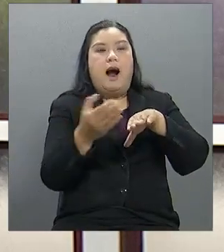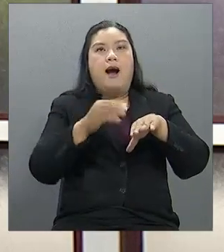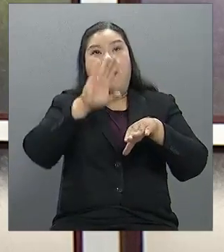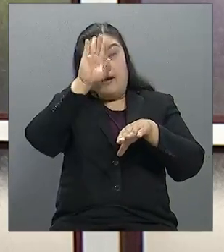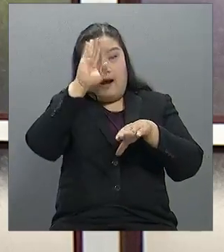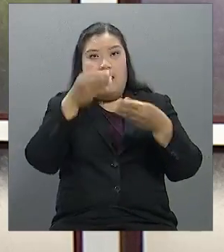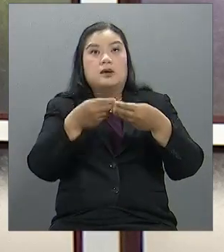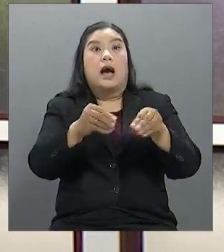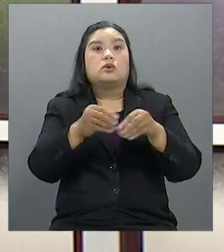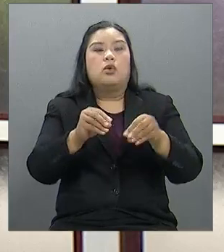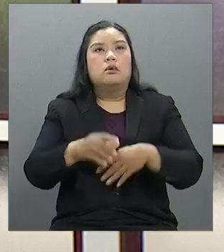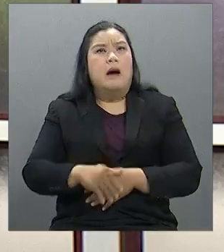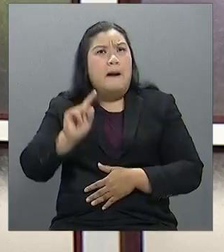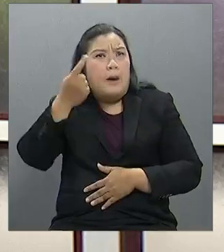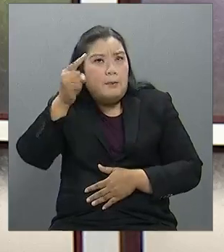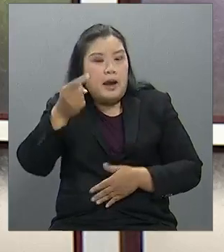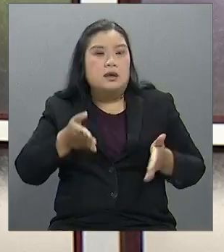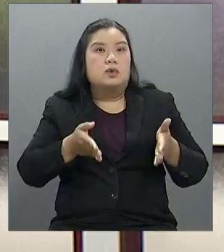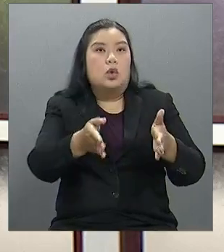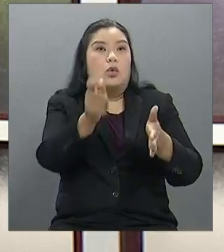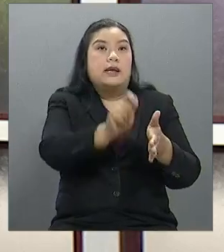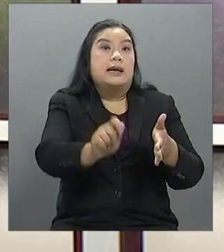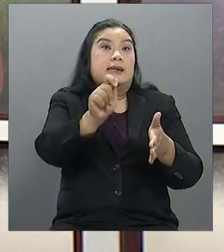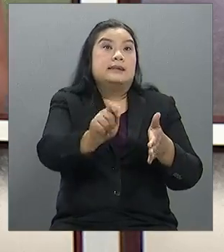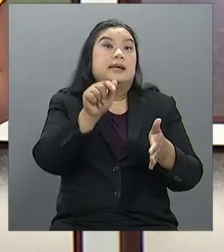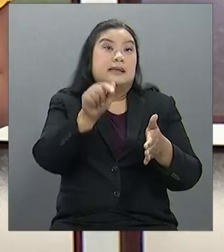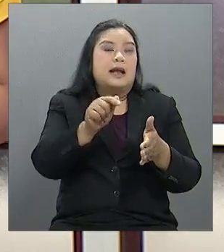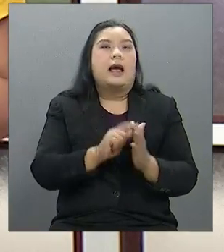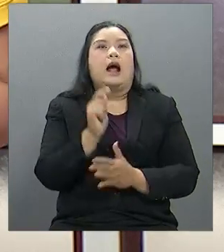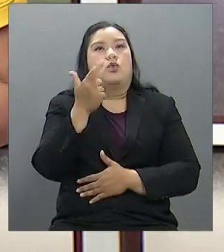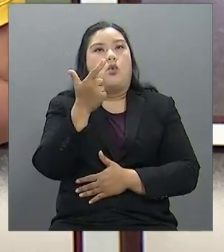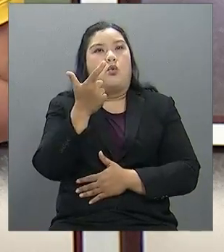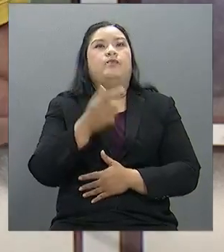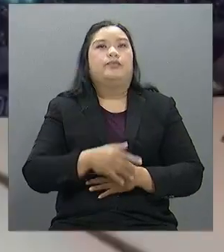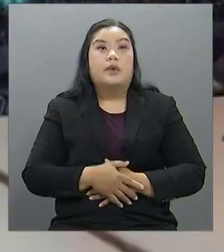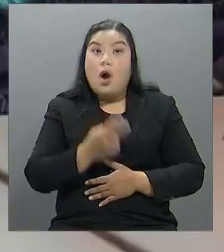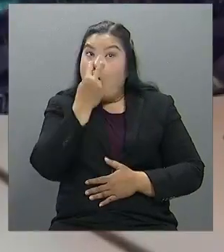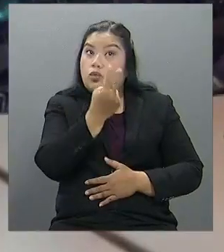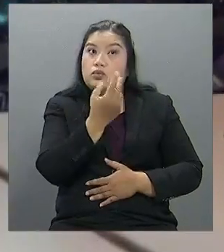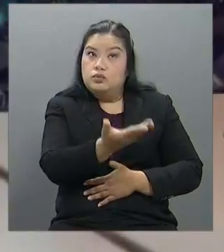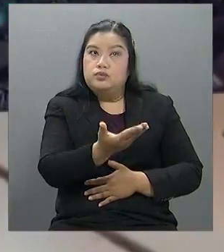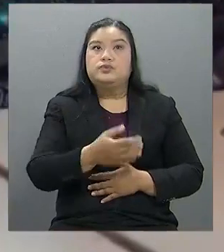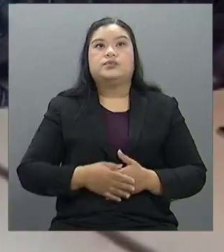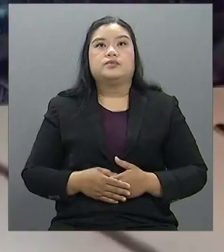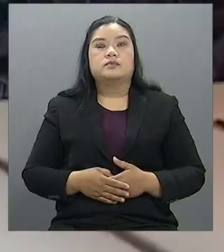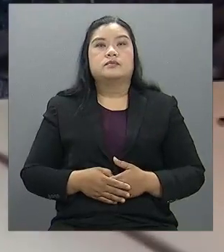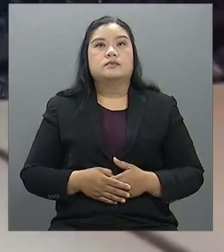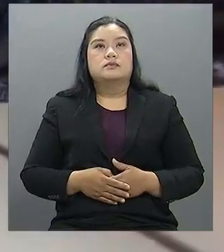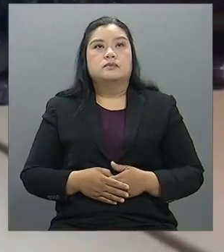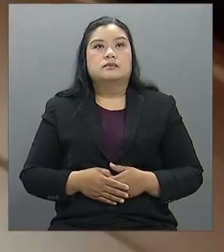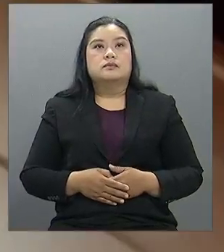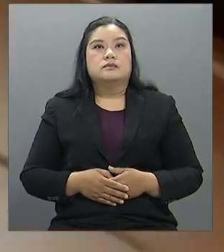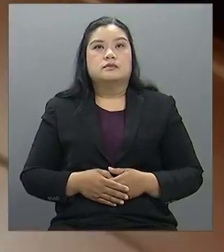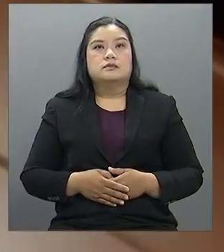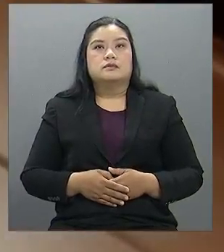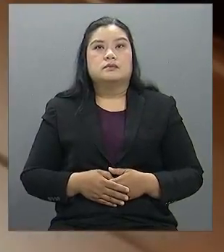หินอยู่ที่ถนนสายเอเชียที่จังหวัดอ่างทองค่ะมาดูเรื่องนี้กันค่ะ เมื่อ